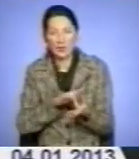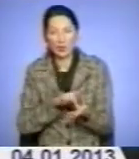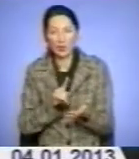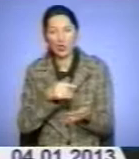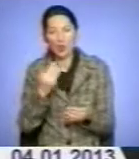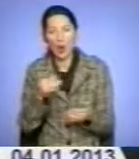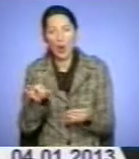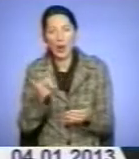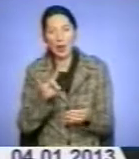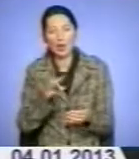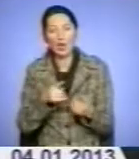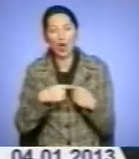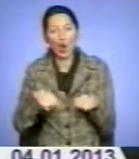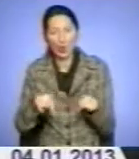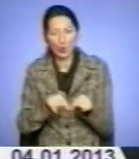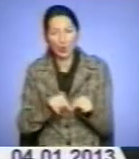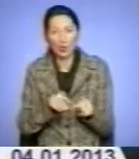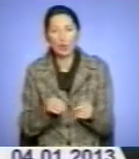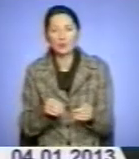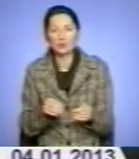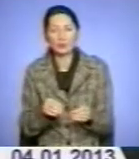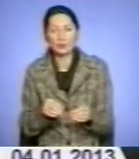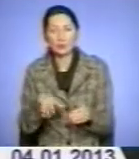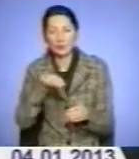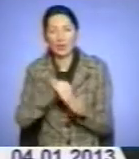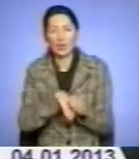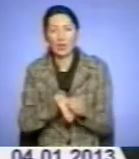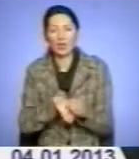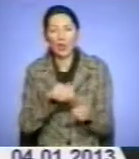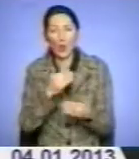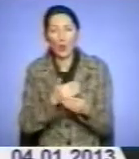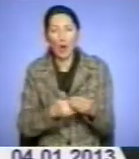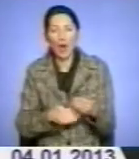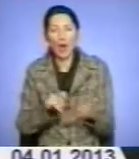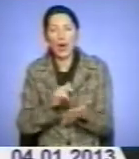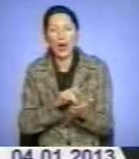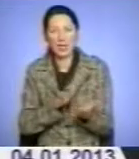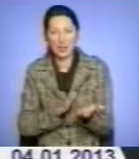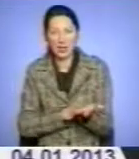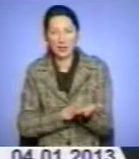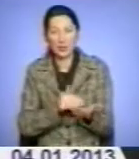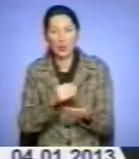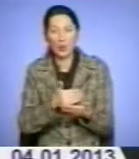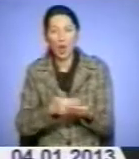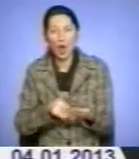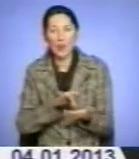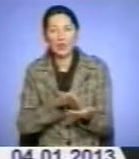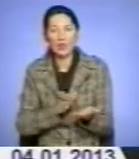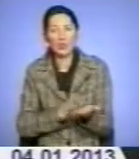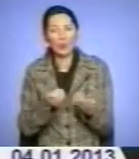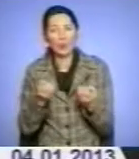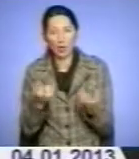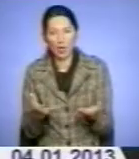регіонального підрозділу завантажити програму реєстрації. Програма реєстрації проста